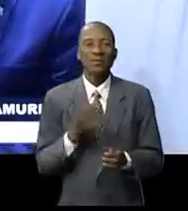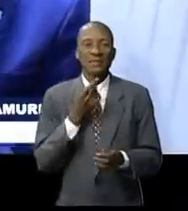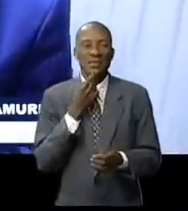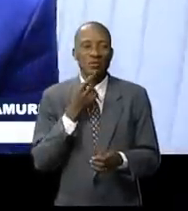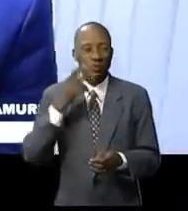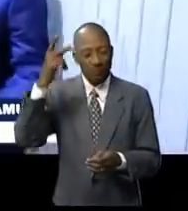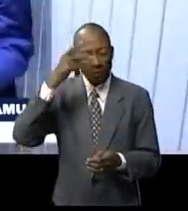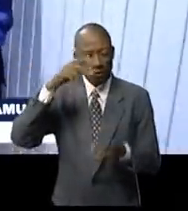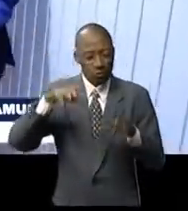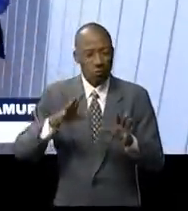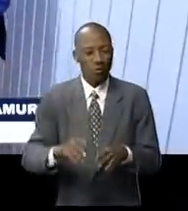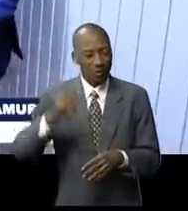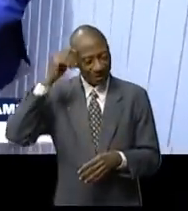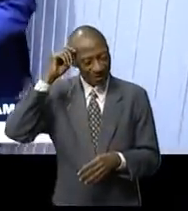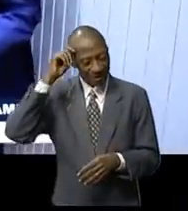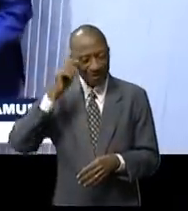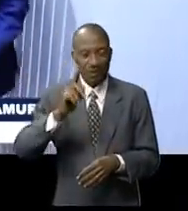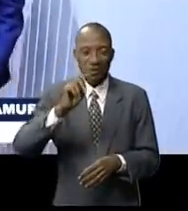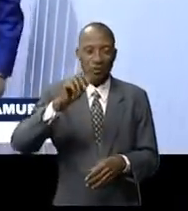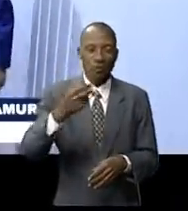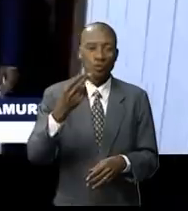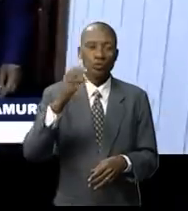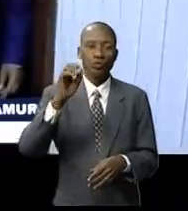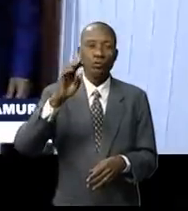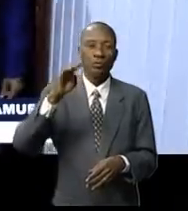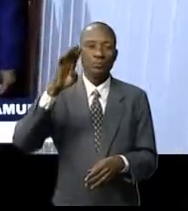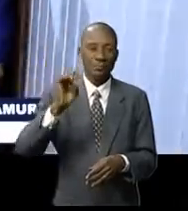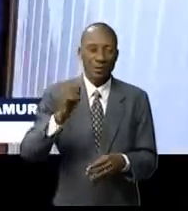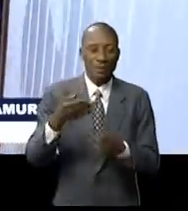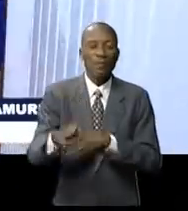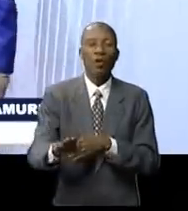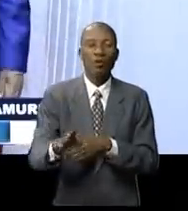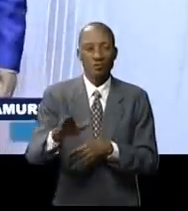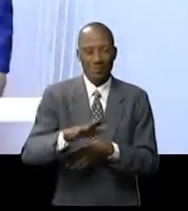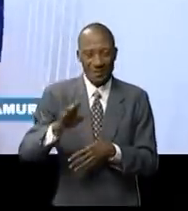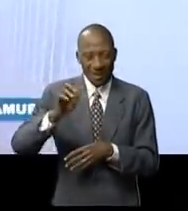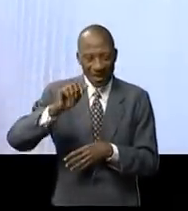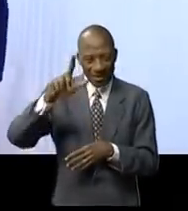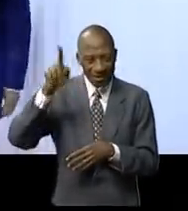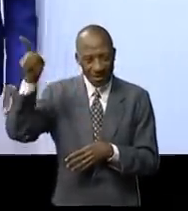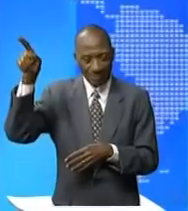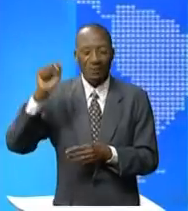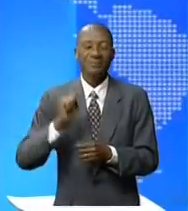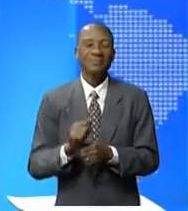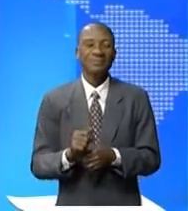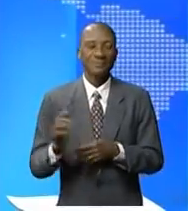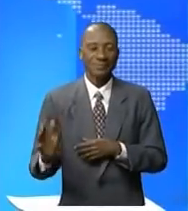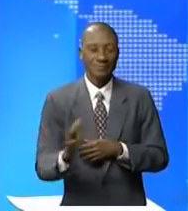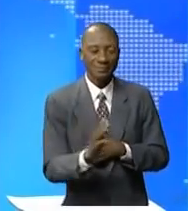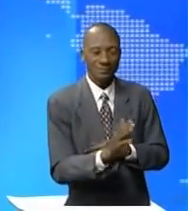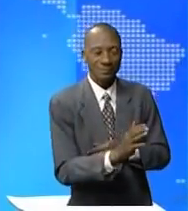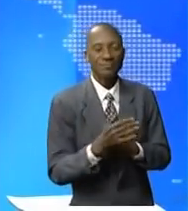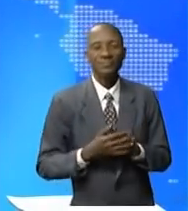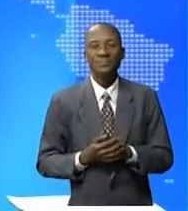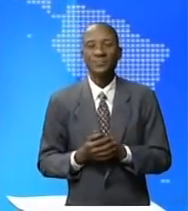politique congolaise, Moïse Tshombe, est mort à Alger, capitale de l'Algérie. Et parlons de cet